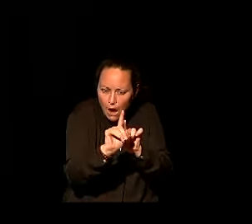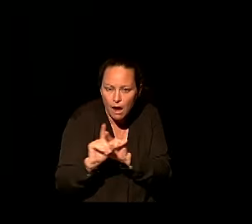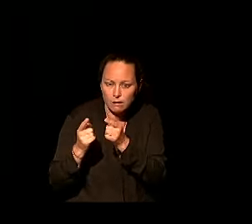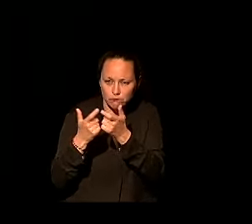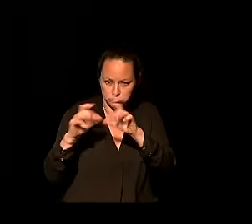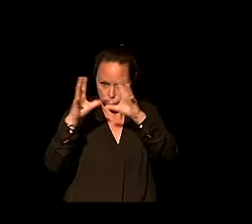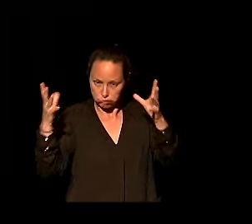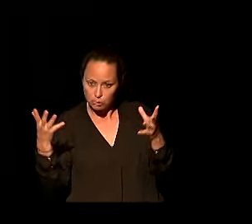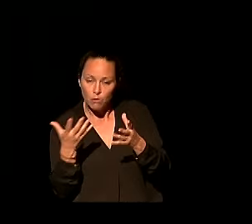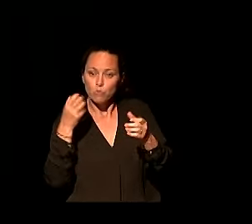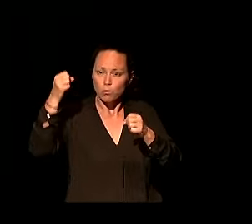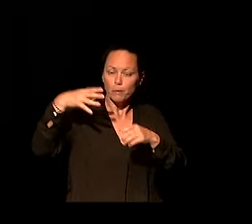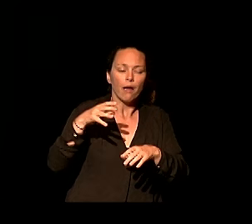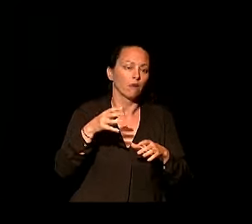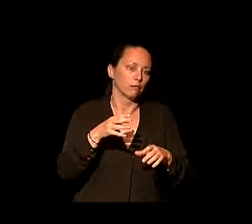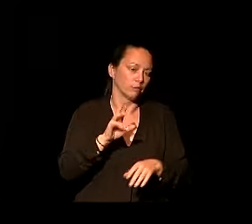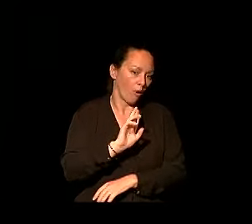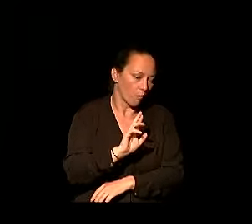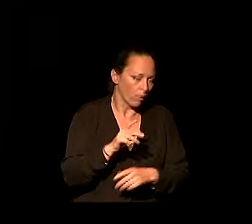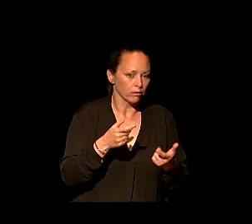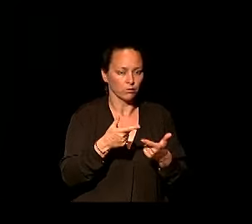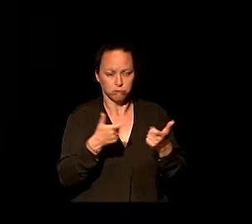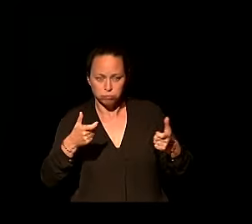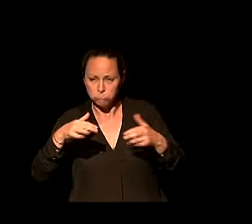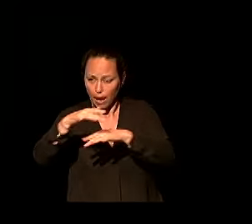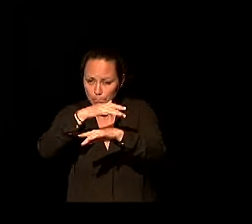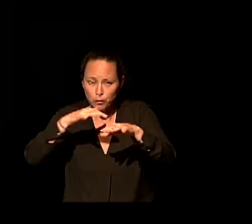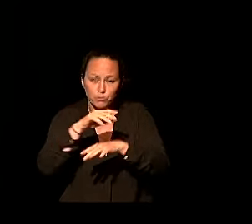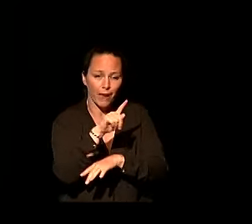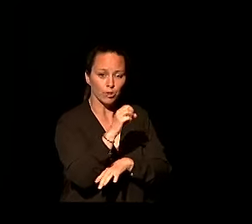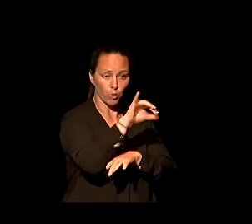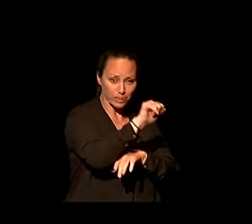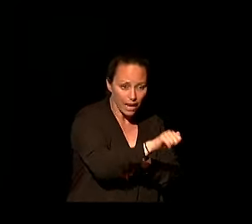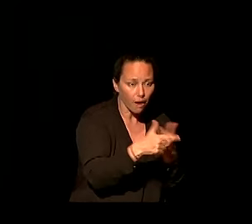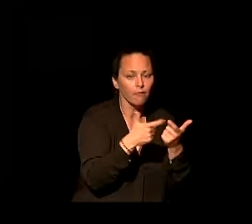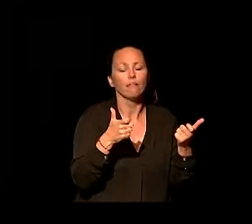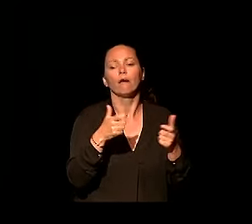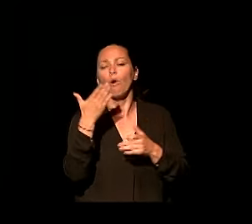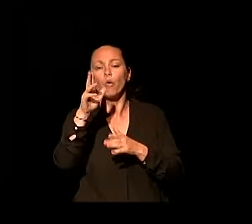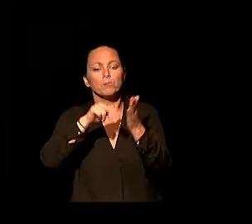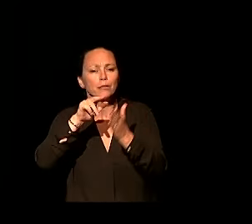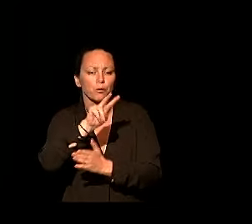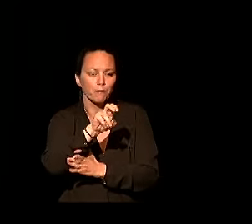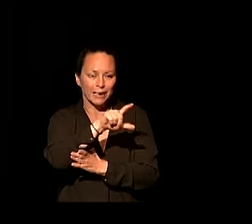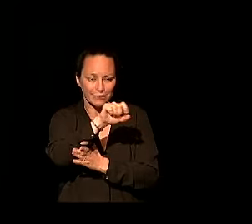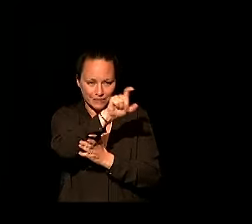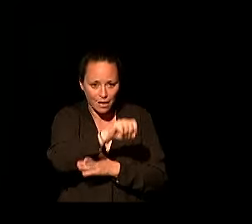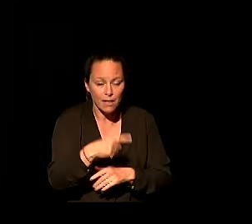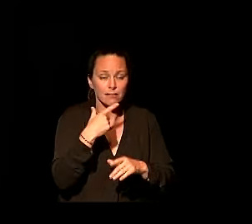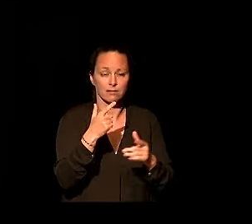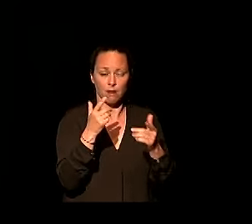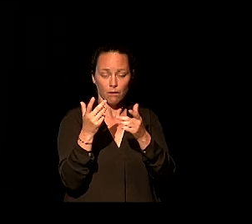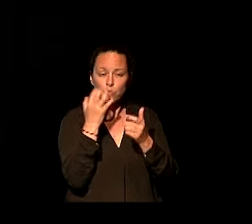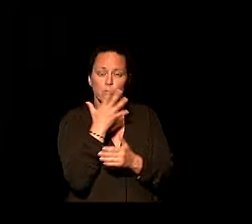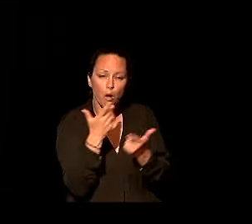Bougereau, les effets de lumière de Rembrandt, l'atmosphère et les arrangements de Goya, la couleur de Velázquez, le soleil éclatant de